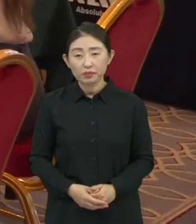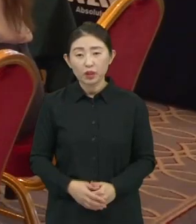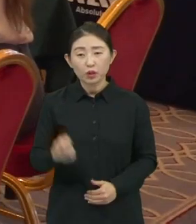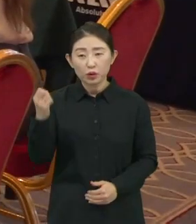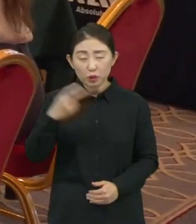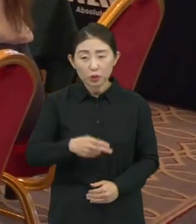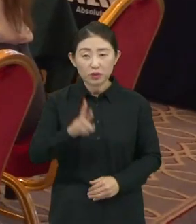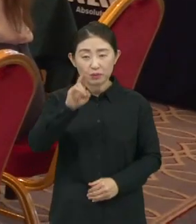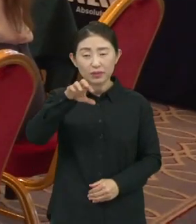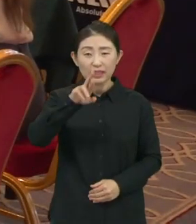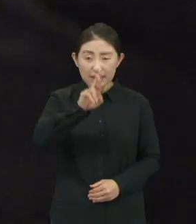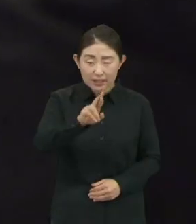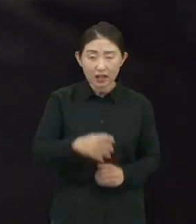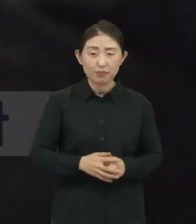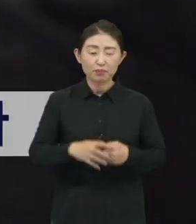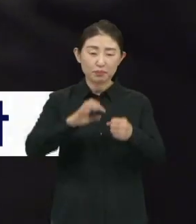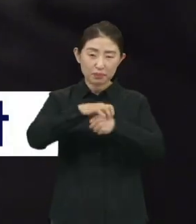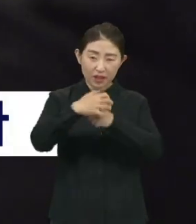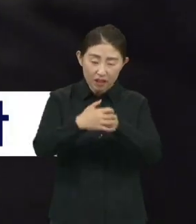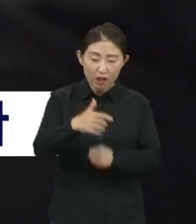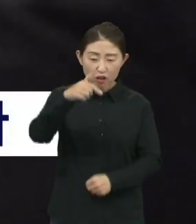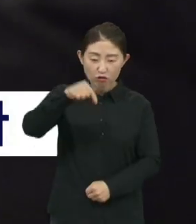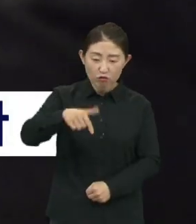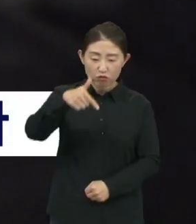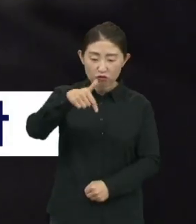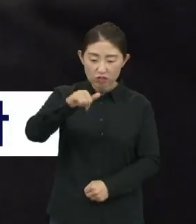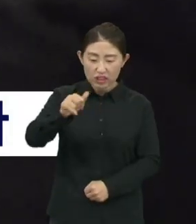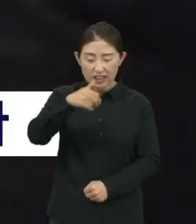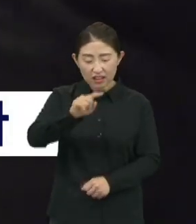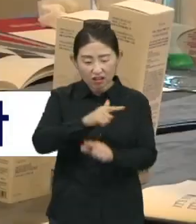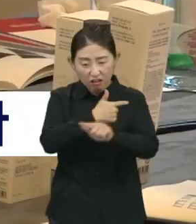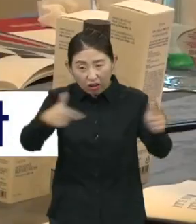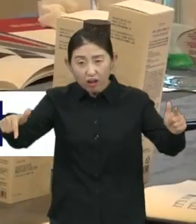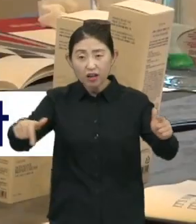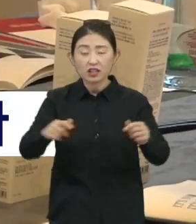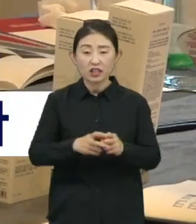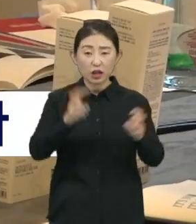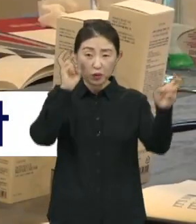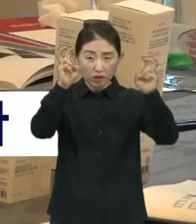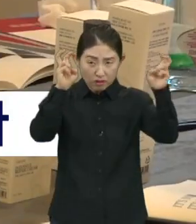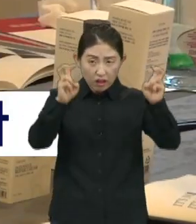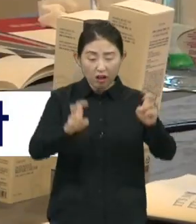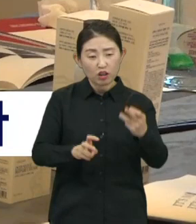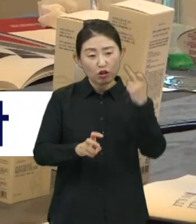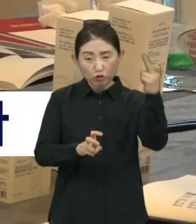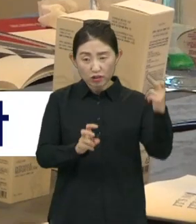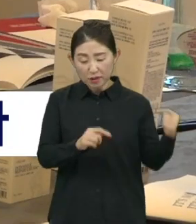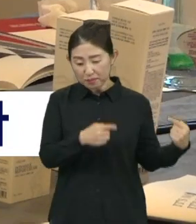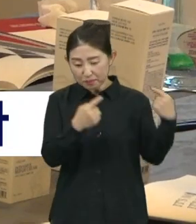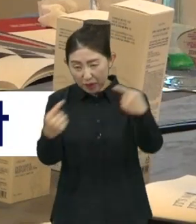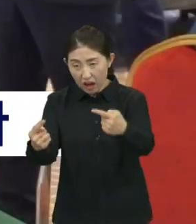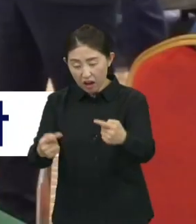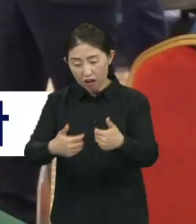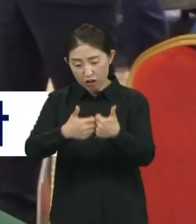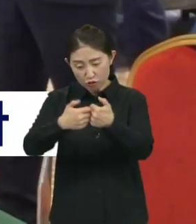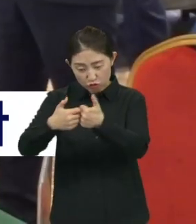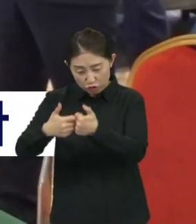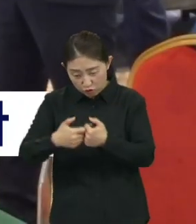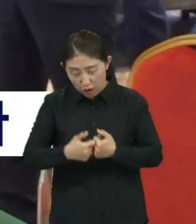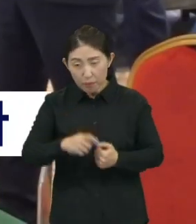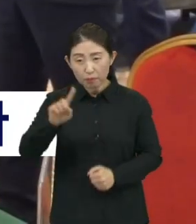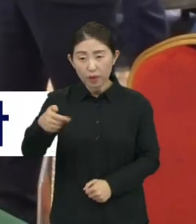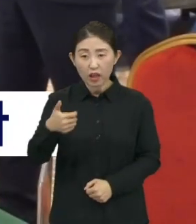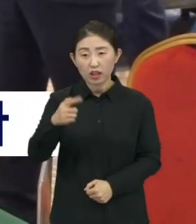비롯해 금산인삼, 배, 구기자, 산업재 등 12개 지역 기업이 수출 상담에 참여해 이를 통해